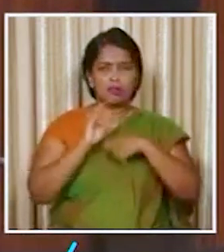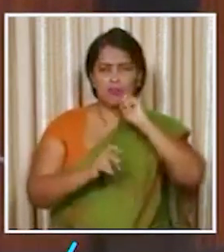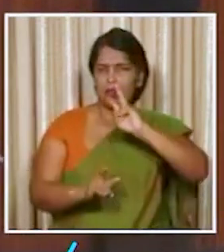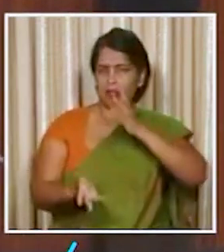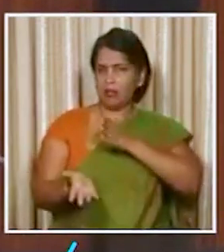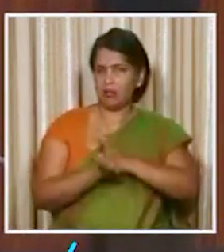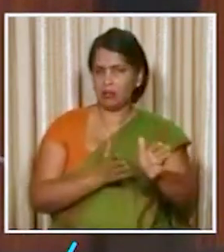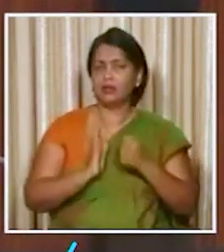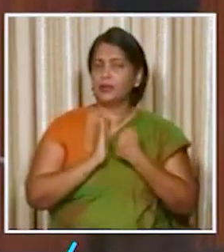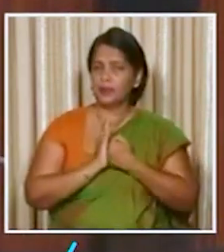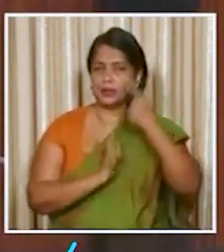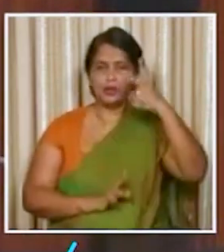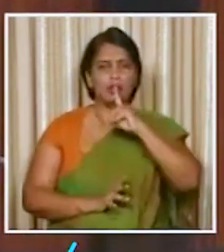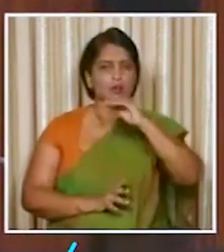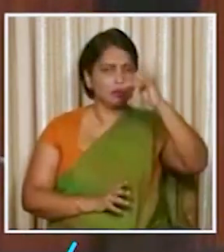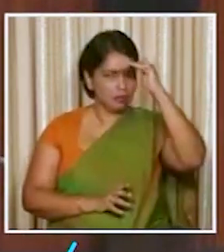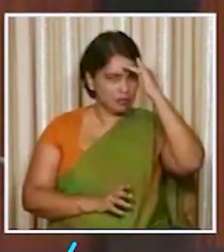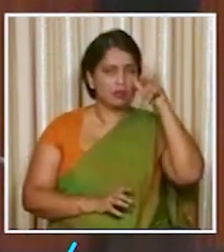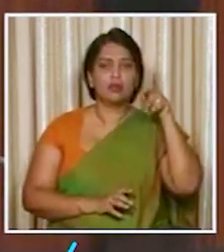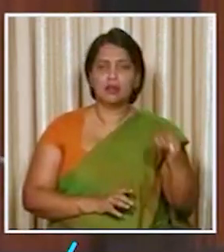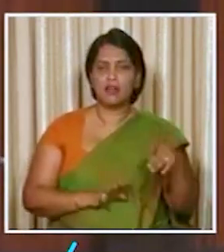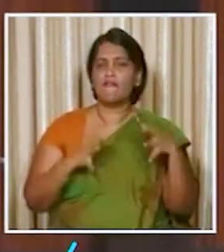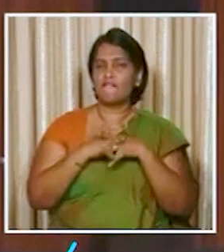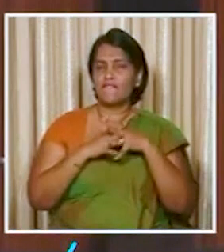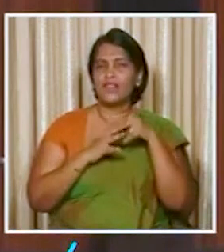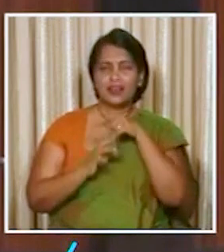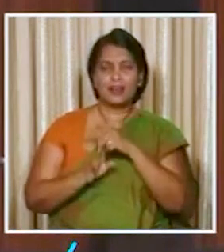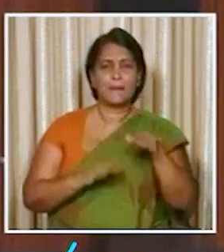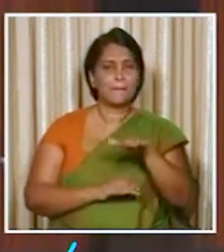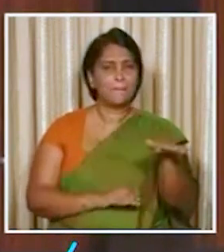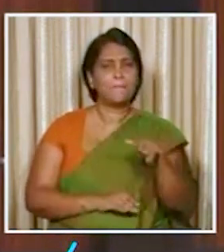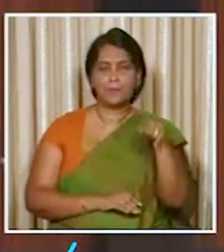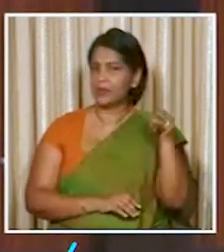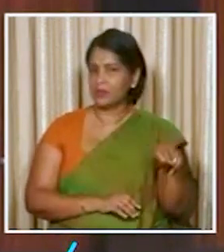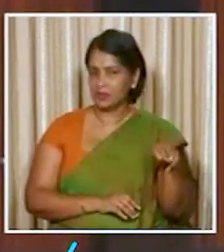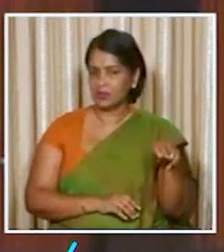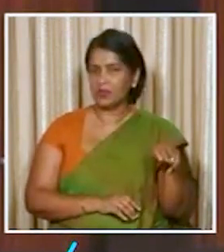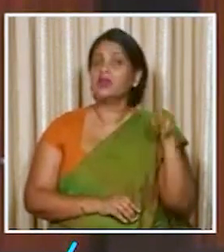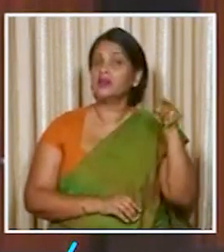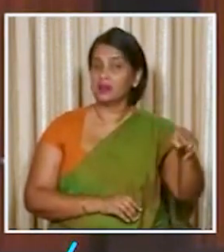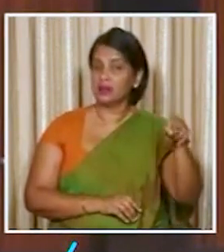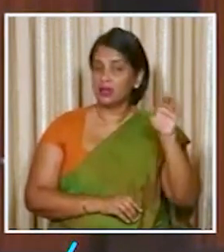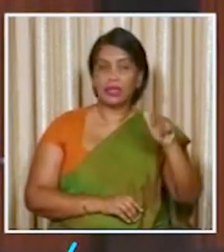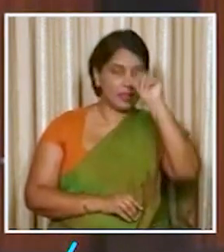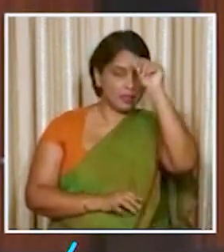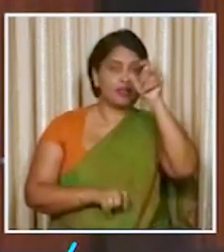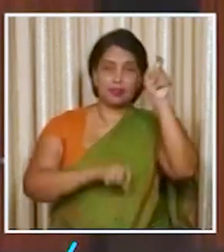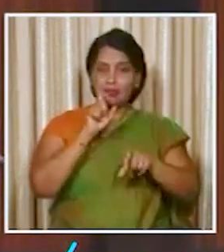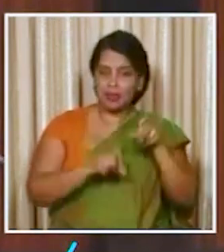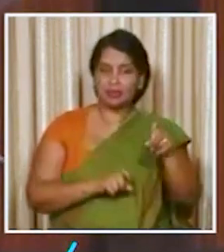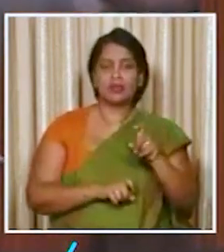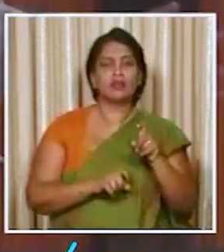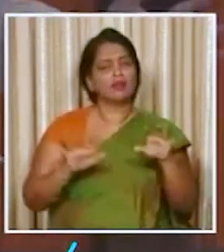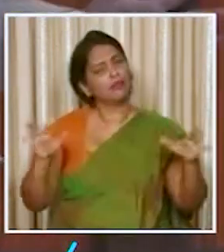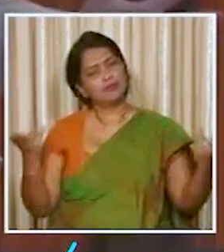යනවා. ගරු නියෝජ්‍ය කතානායකතුමා මේ වැඩකනාරි මැලේ කියන ස්ථානයේ ඒගොල්ලන්ට Hindu බැතිමතුන්ට සහ